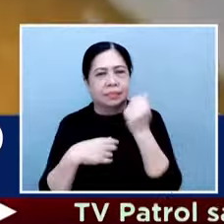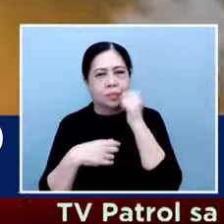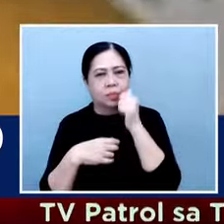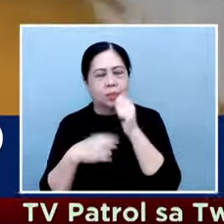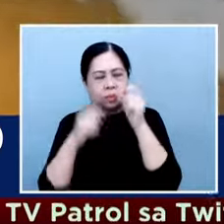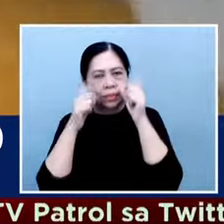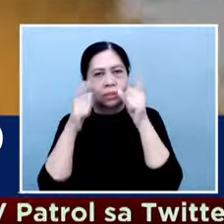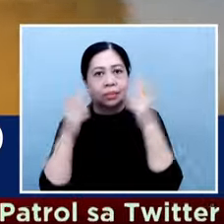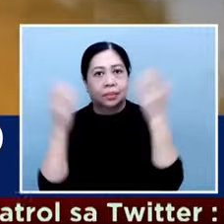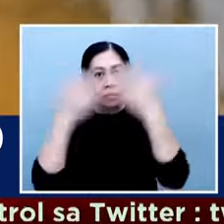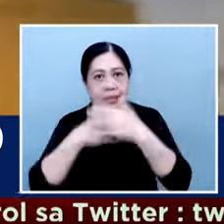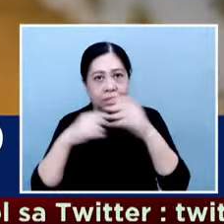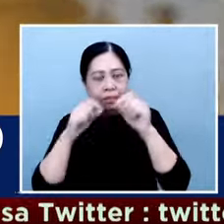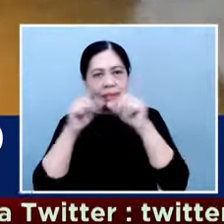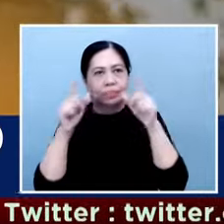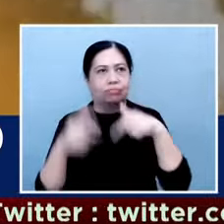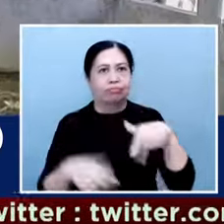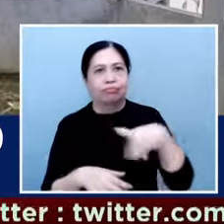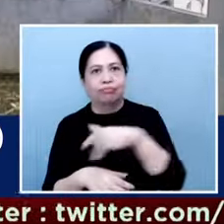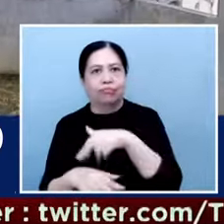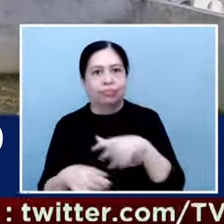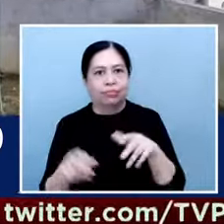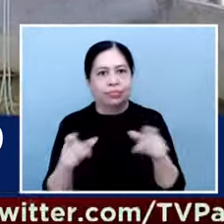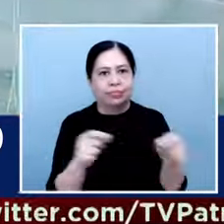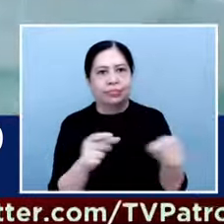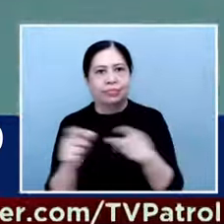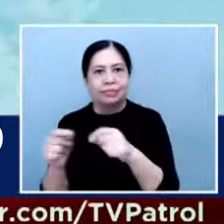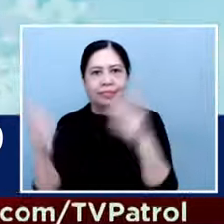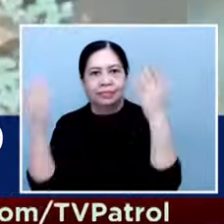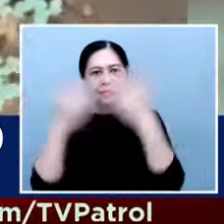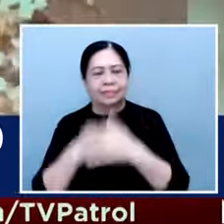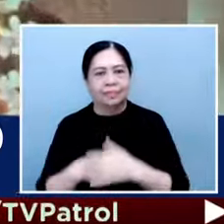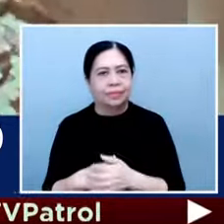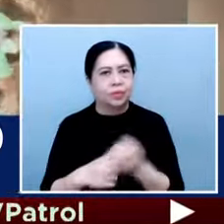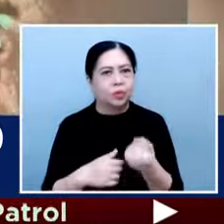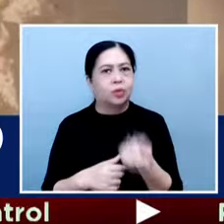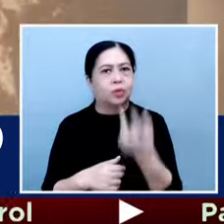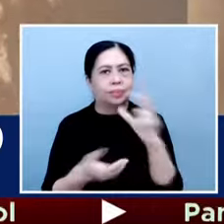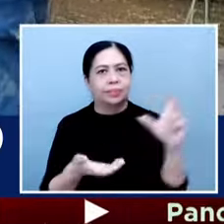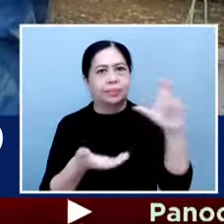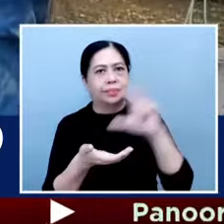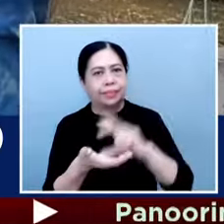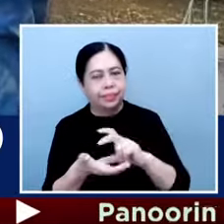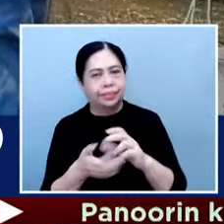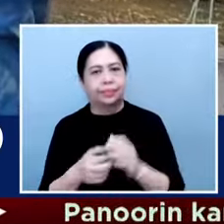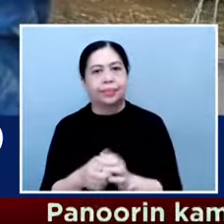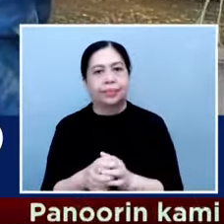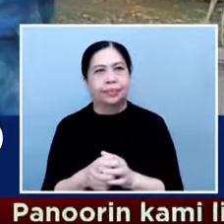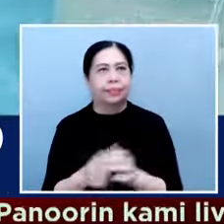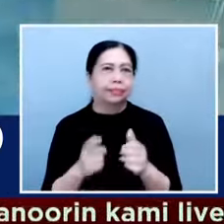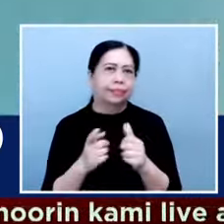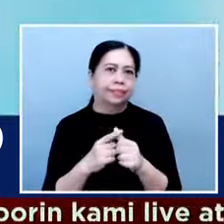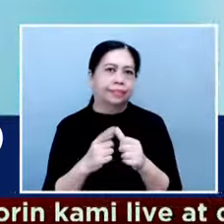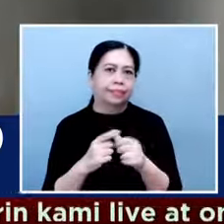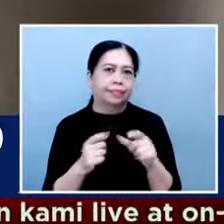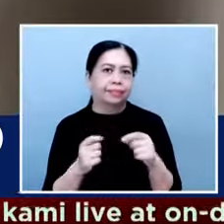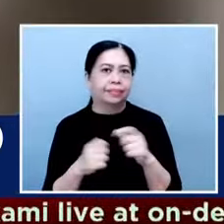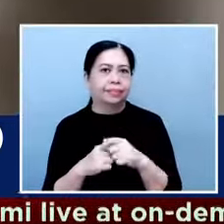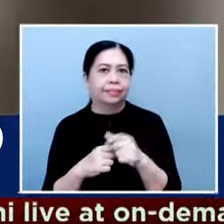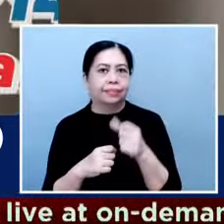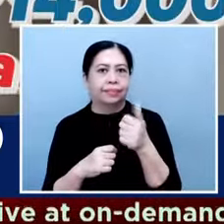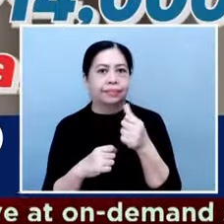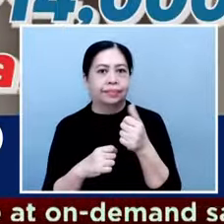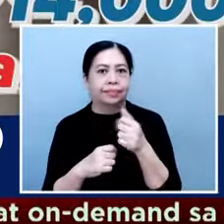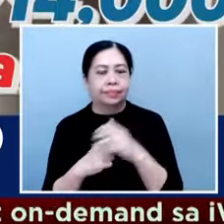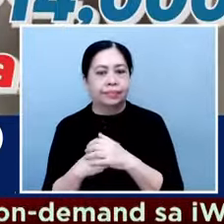po, gabi, makikita nyo lakad sila ng lakad dyan. Magkano ang naging puhunan mo? Yung unang breeders ko ng crayfish, 10 trios po